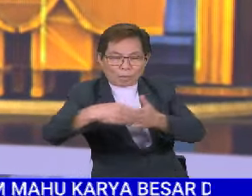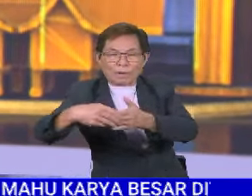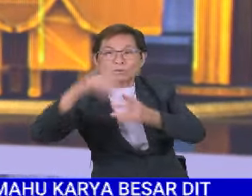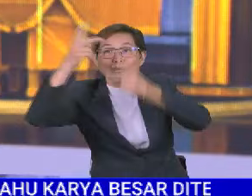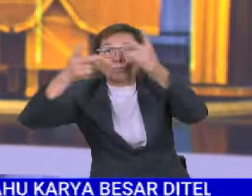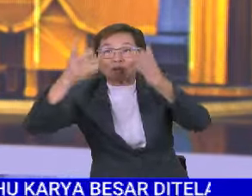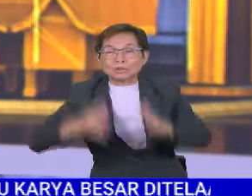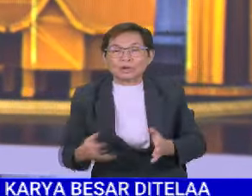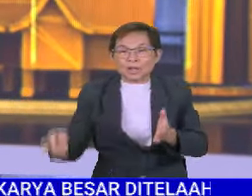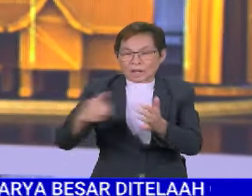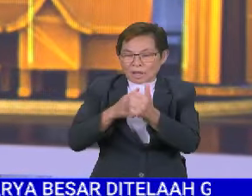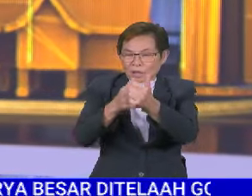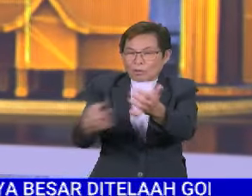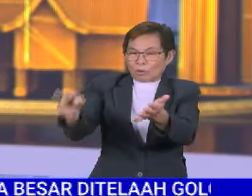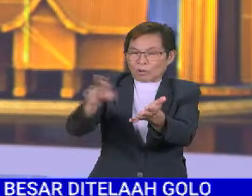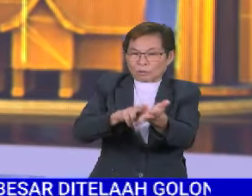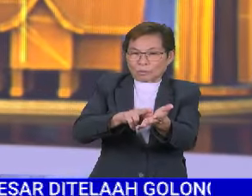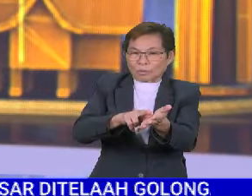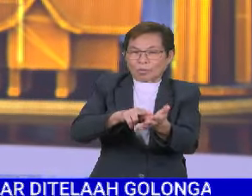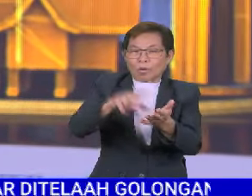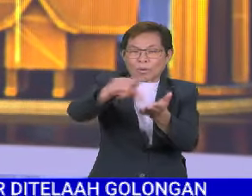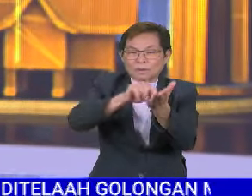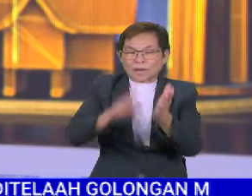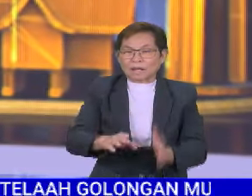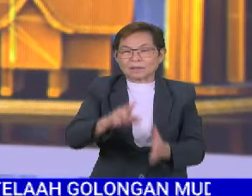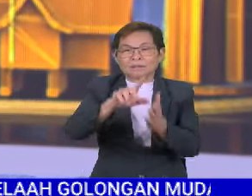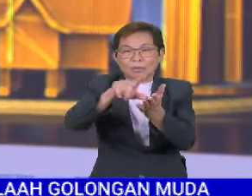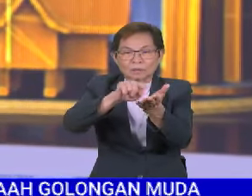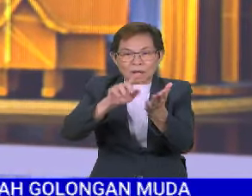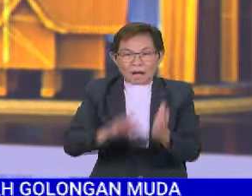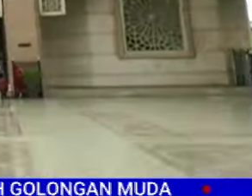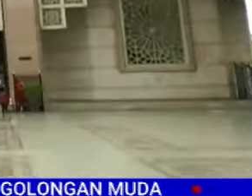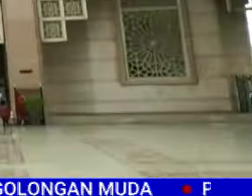pelancong. Ikuti laporan disediakan wartawan JAKIM Amin Fauzi.